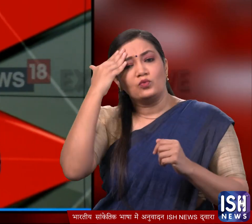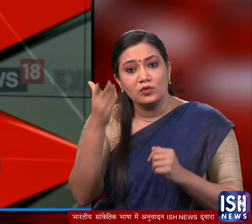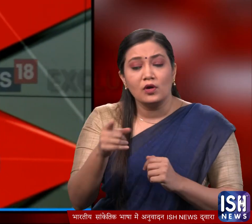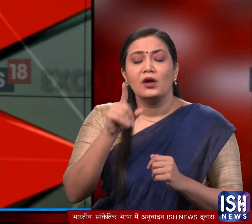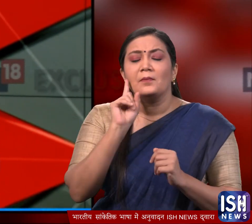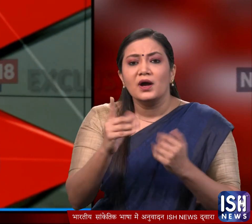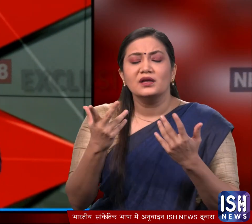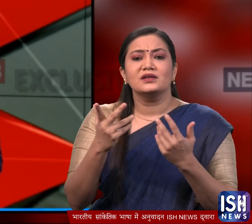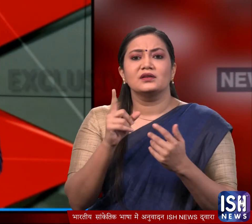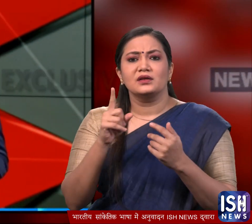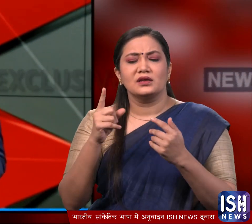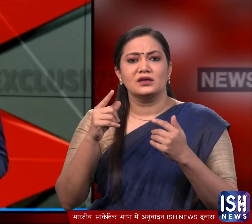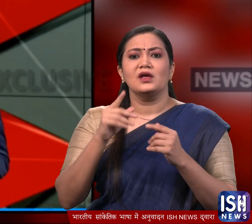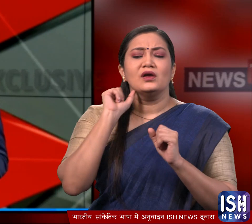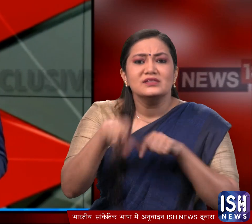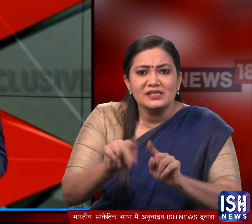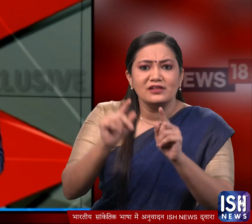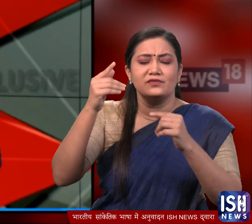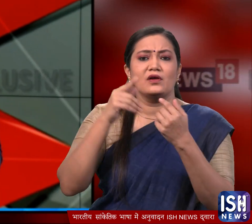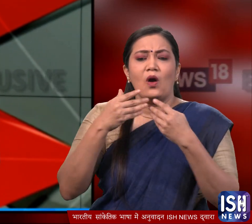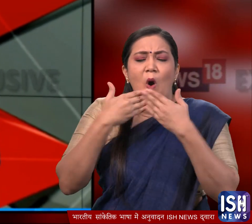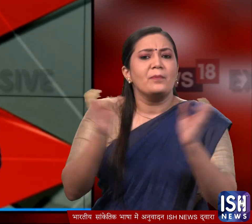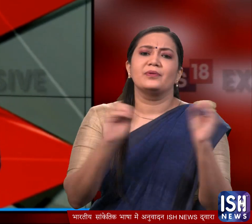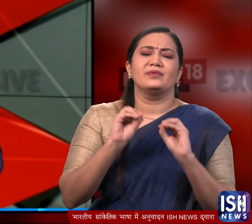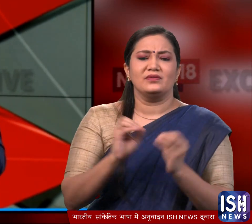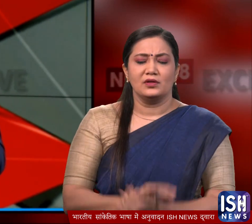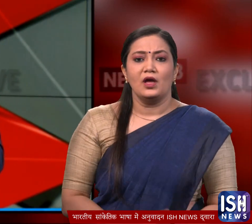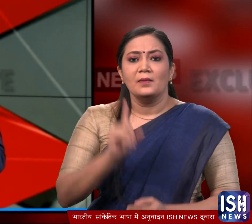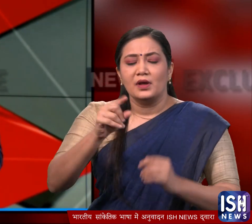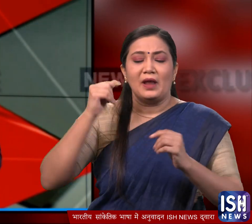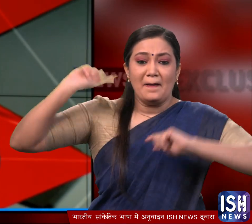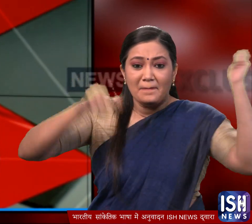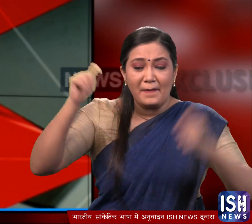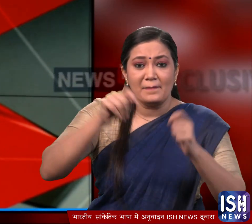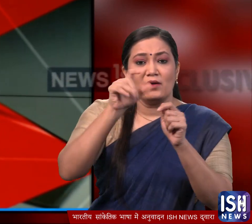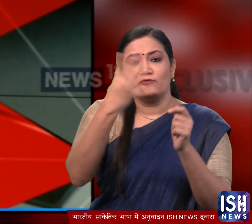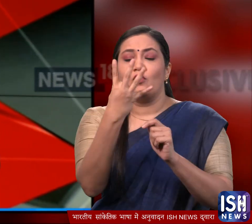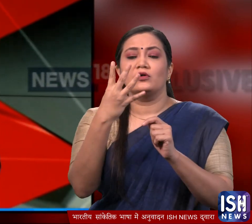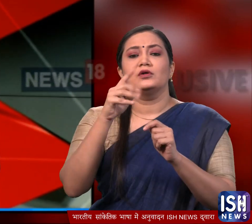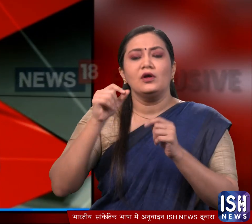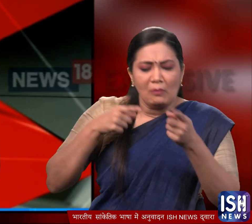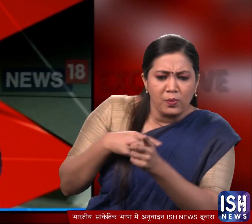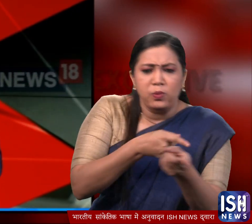है, लेकिन मारपीट की वजह से के बारे में उसने खुलकर कुछ नहीं बताया, जबकि हमला करने वाले चारों